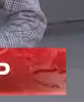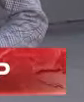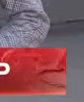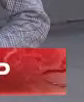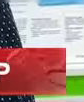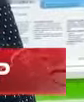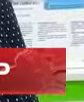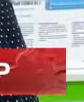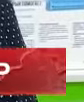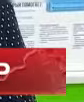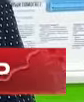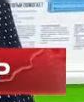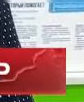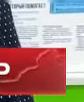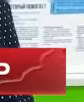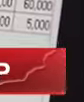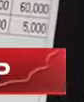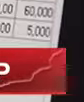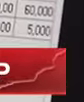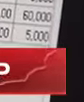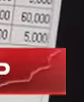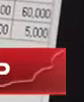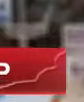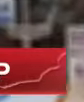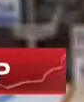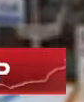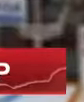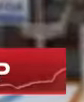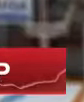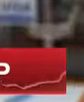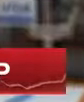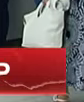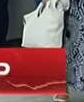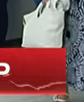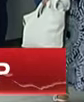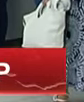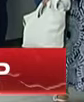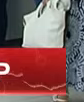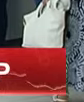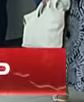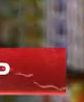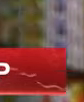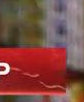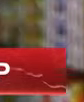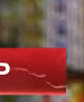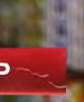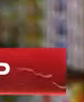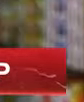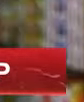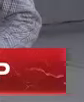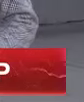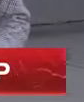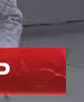Елімізде дәрі-дәрмектің бағасы тағы өсті. Фармацевтикалық препараттар неге қымбат? Дәрілік заттарды таңбалау құнның одан әрі